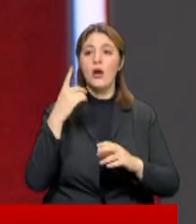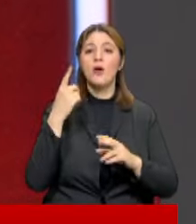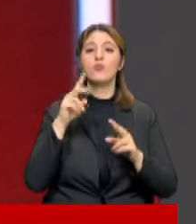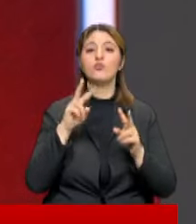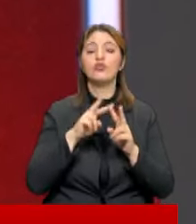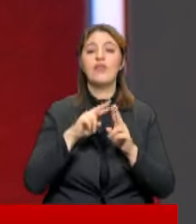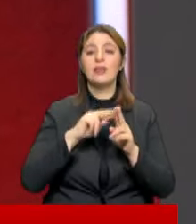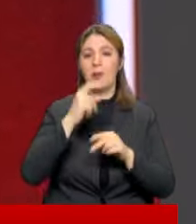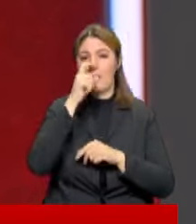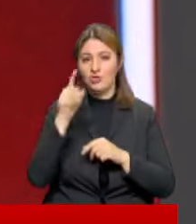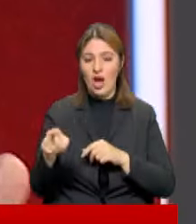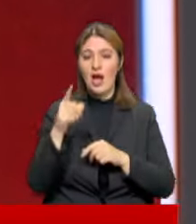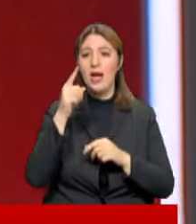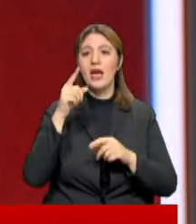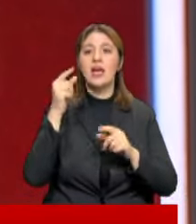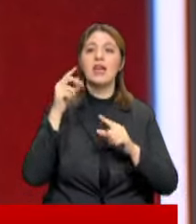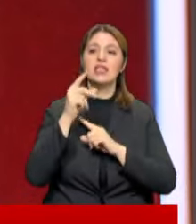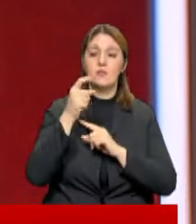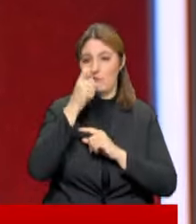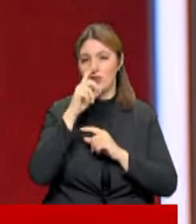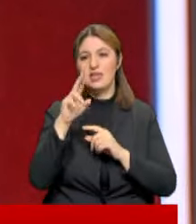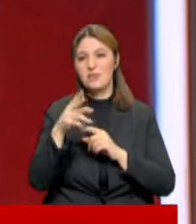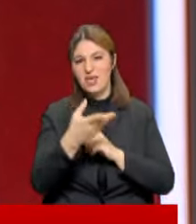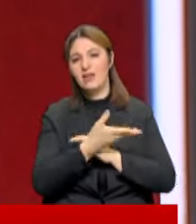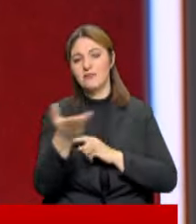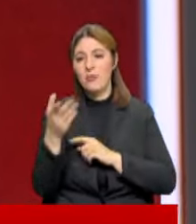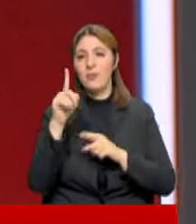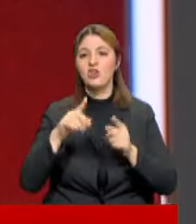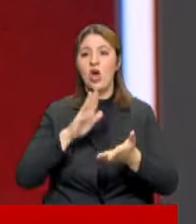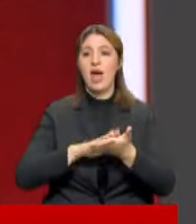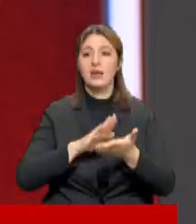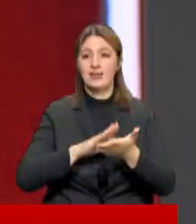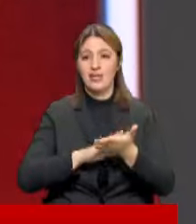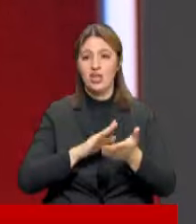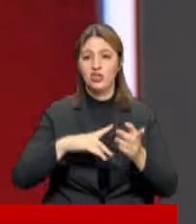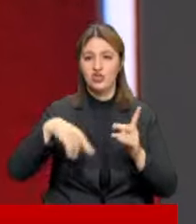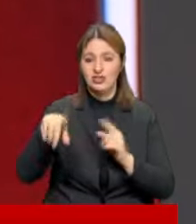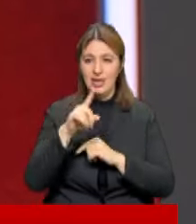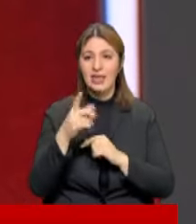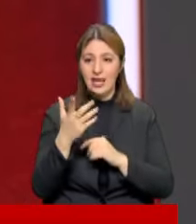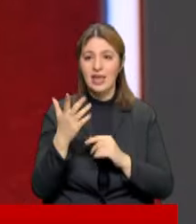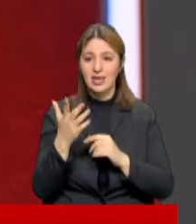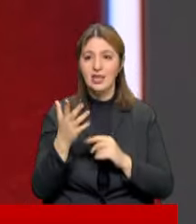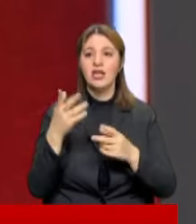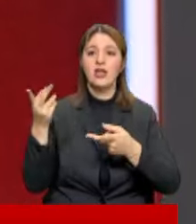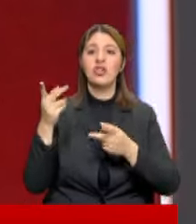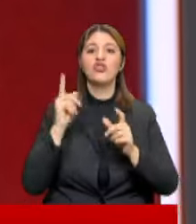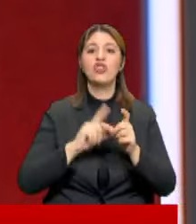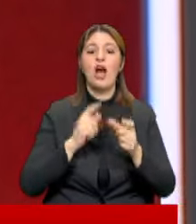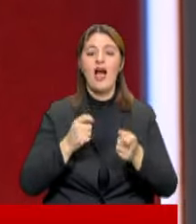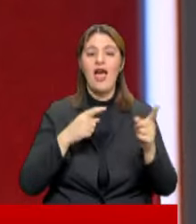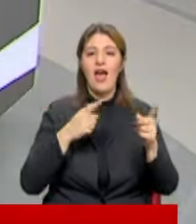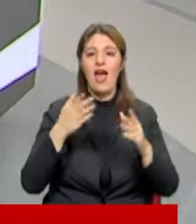krizi nedeniyle bazı arkadaşlar İsmet Paşa Fuat Bulca gibi bazı arkada Eşref Aydın gibi Bazı arkadaşları Çankaya